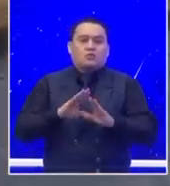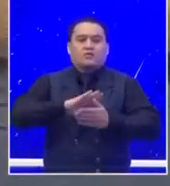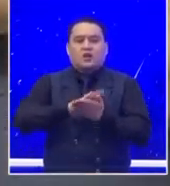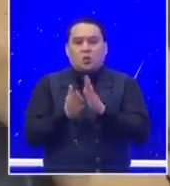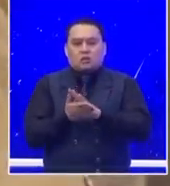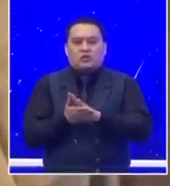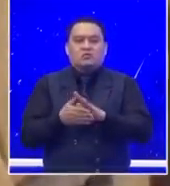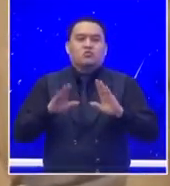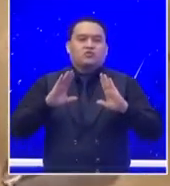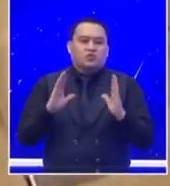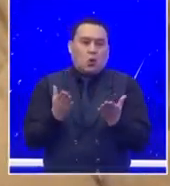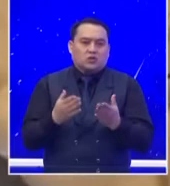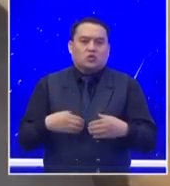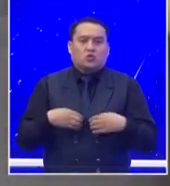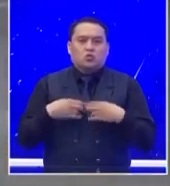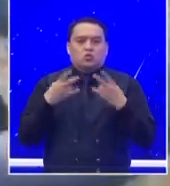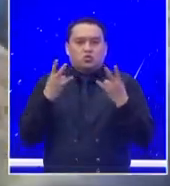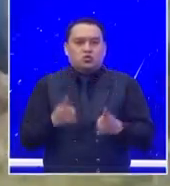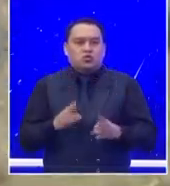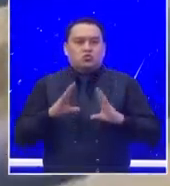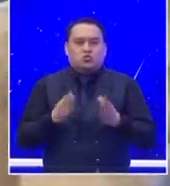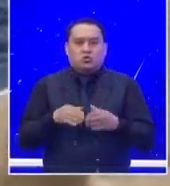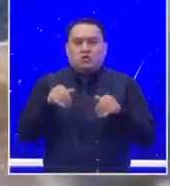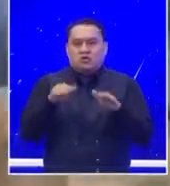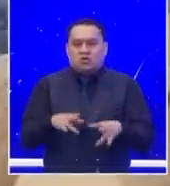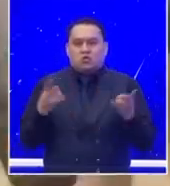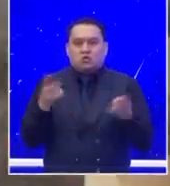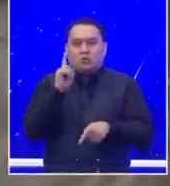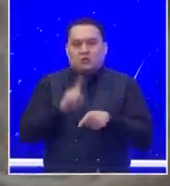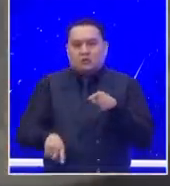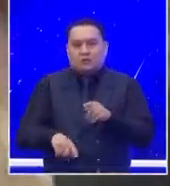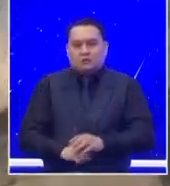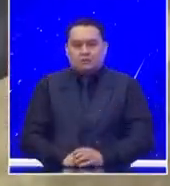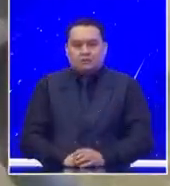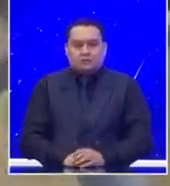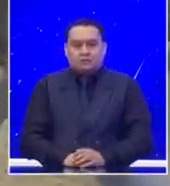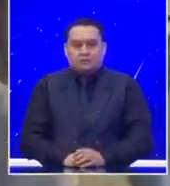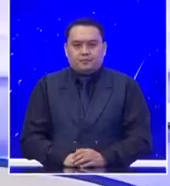границе напряженная ситуация нуждается в срочном разрешении.